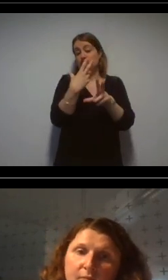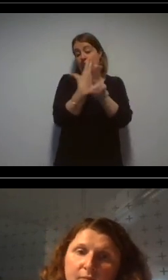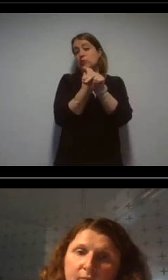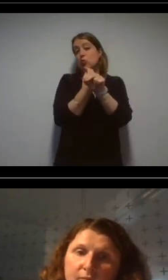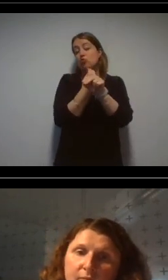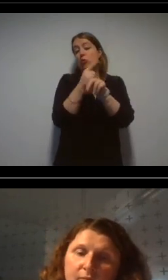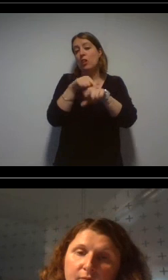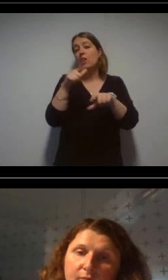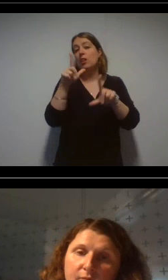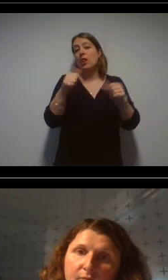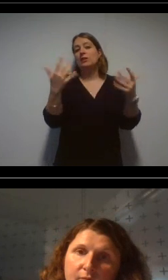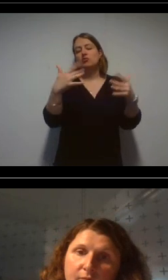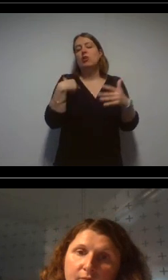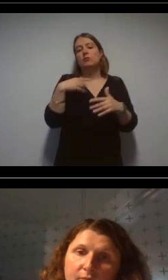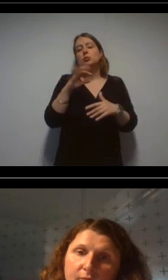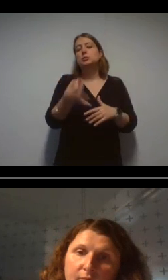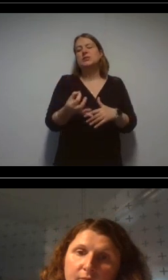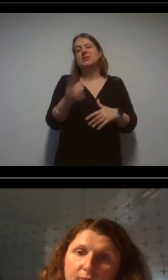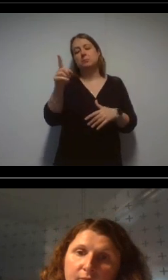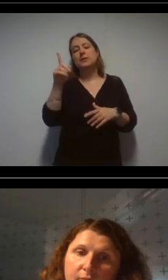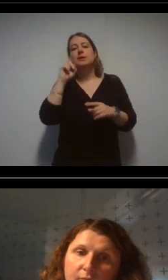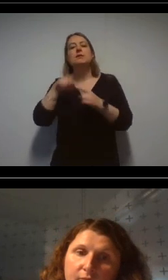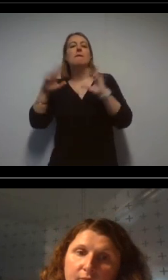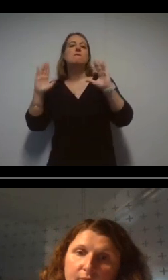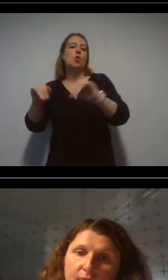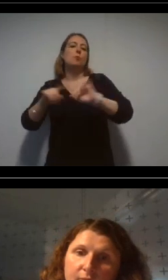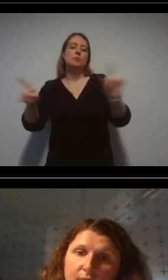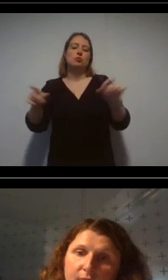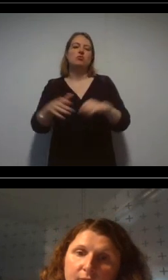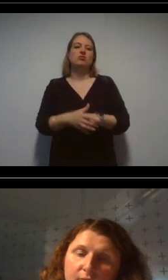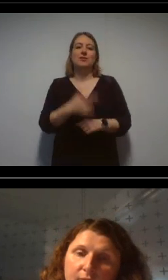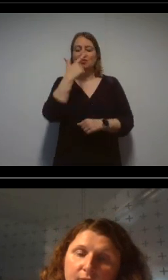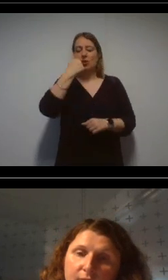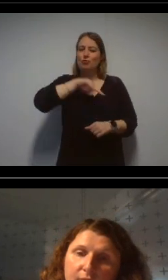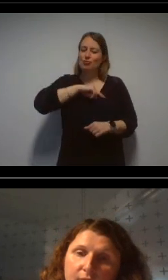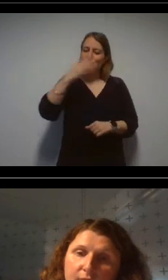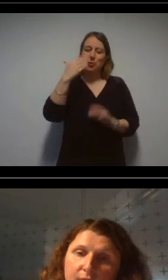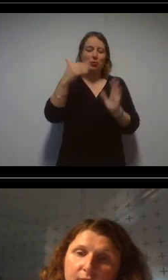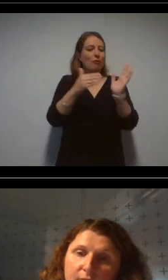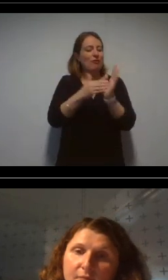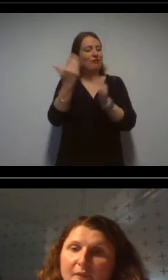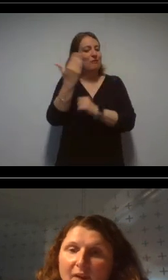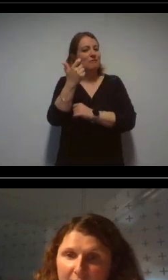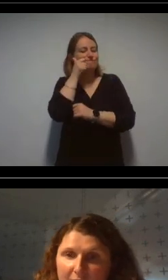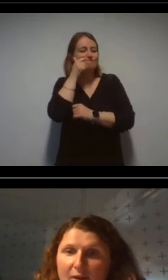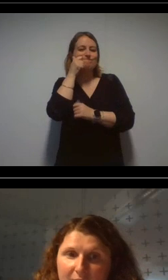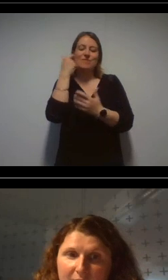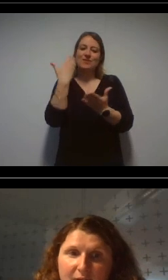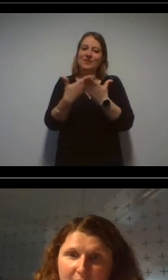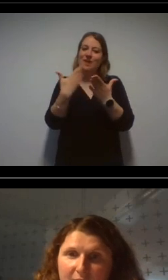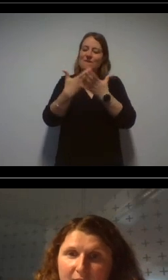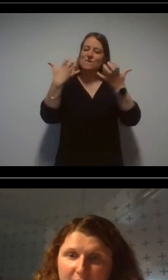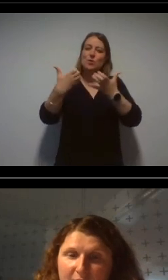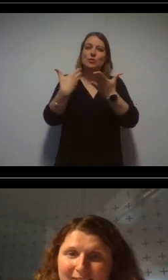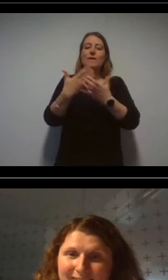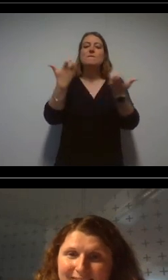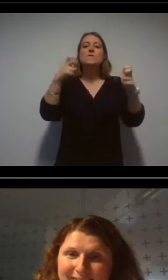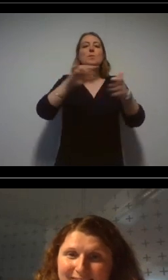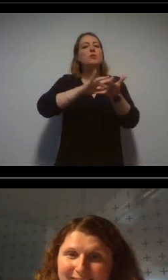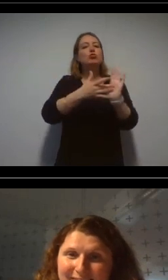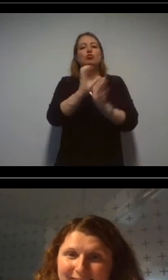mais pas sur les forums, en tout cas. Voilà. On croit encore trop aux rencontres physiques pour tout dématérialiser, mais on le fait un